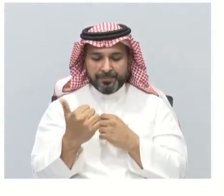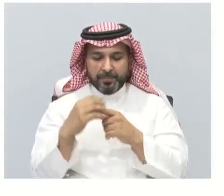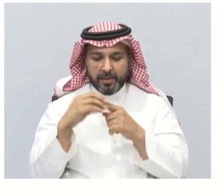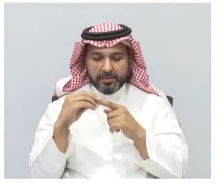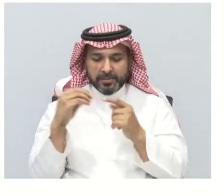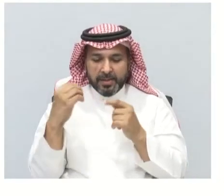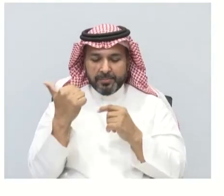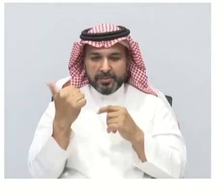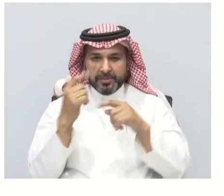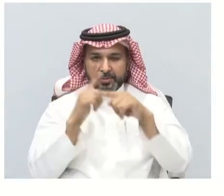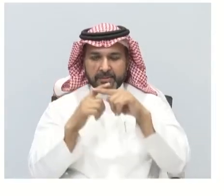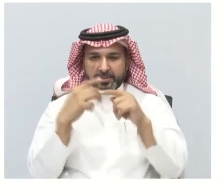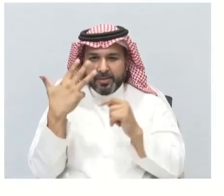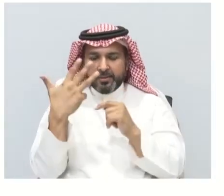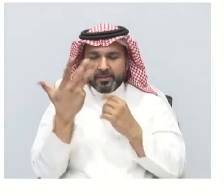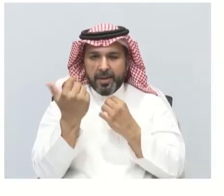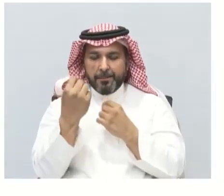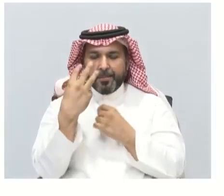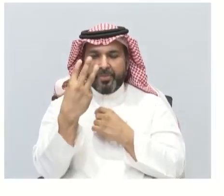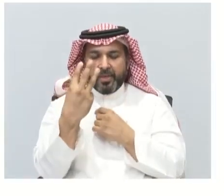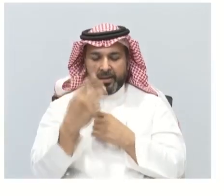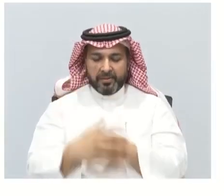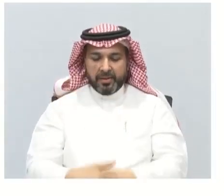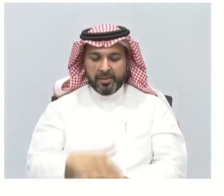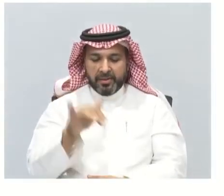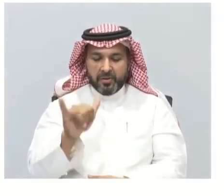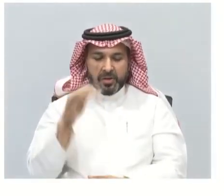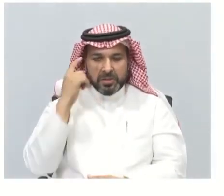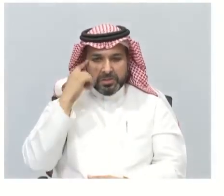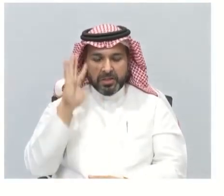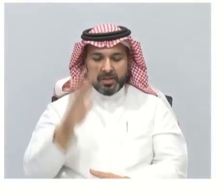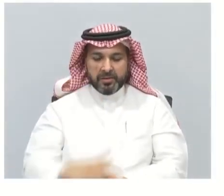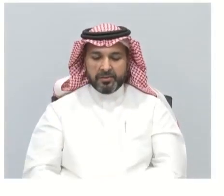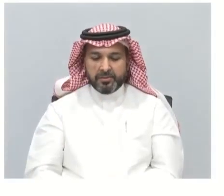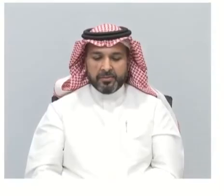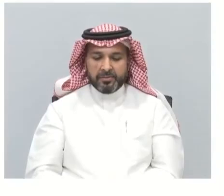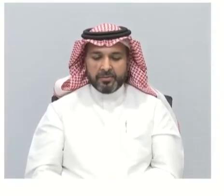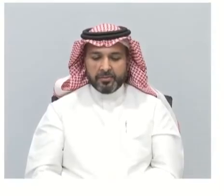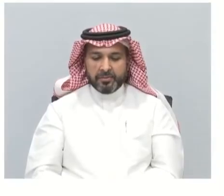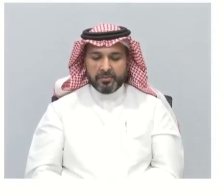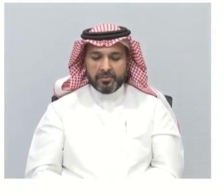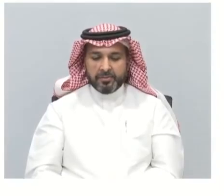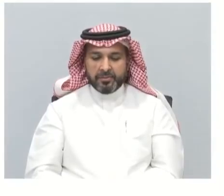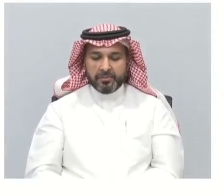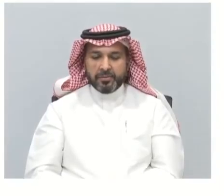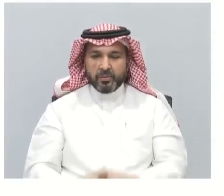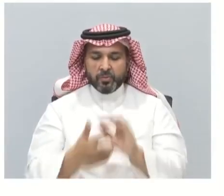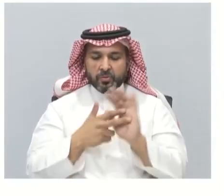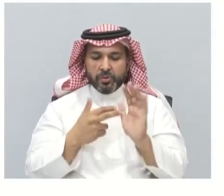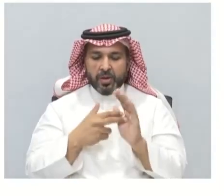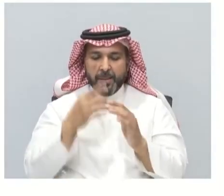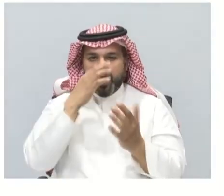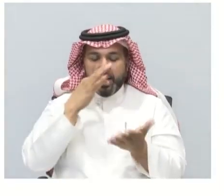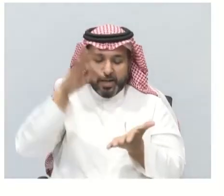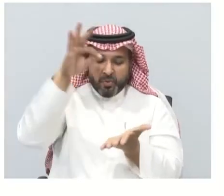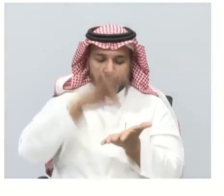تساوي تساوي 3 اذا اوجدنا قيمه واي وقيمه اكس وبالتالي نقطه التقاطع عندي هي كم